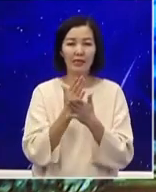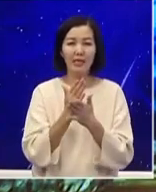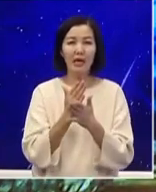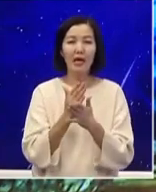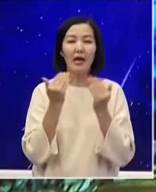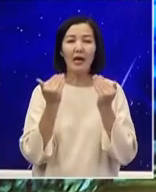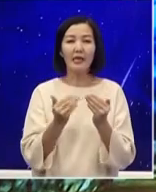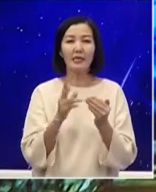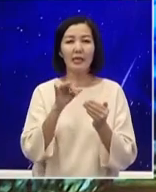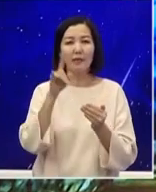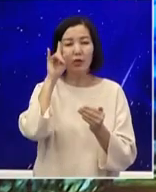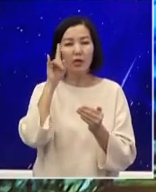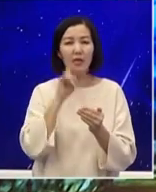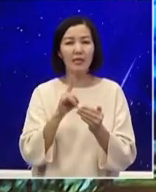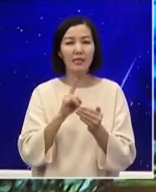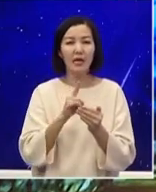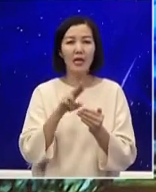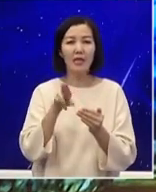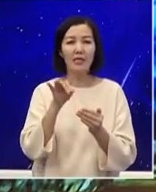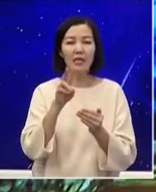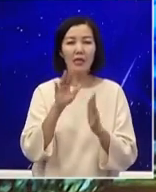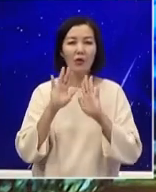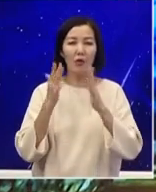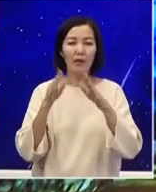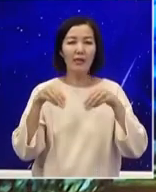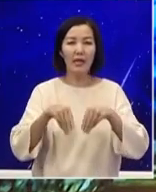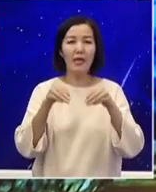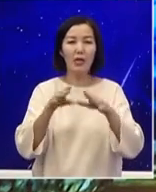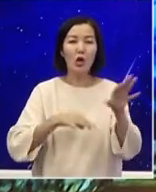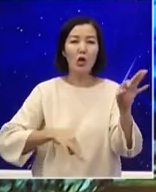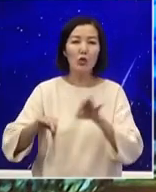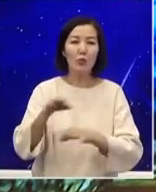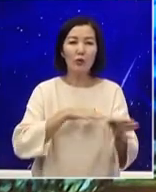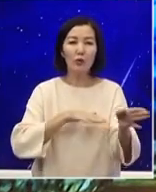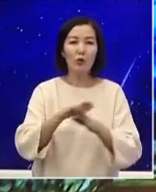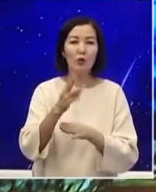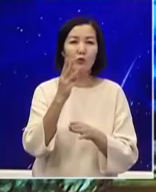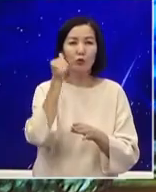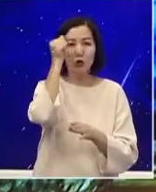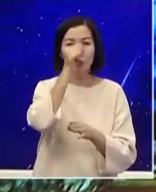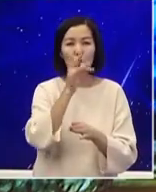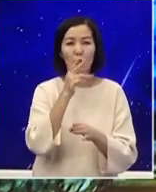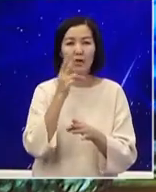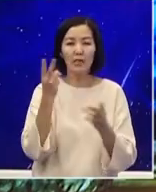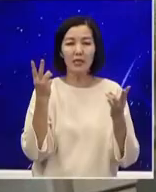көшеттер Еңбекші Қазақ ауданының дендрологиялық бағына егілді. Жобаны толық жүзеге асыруға 3 жылдай уақыт